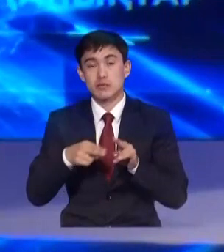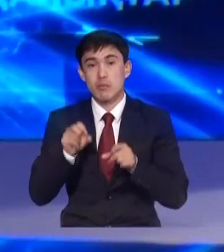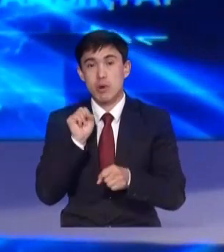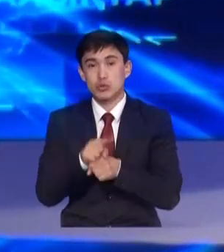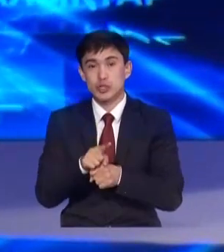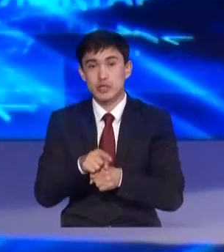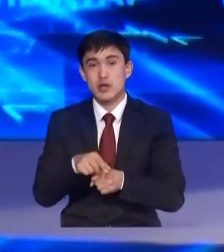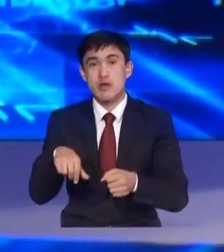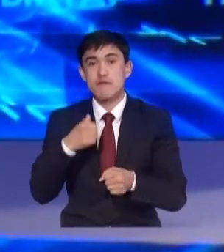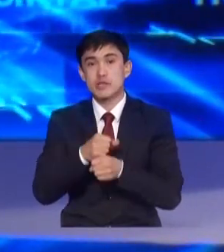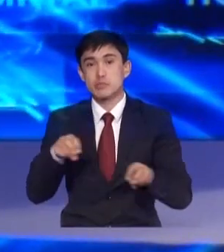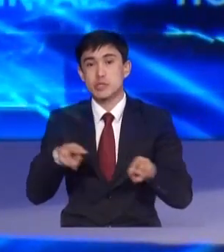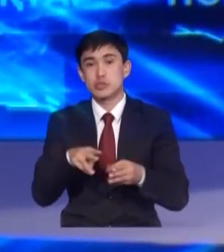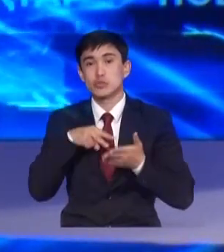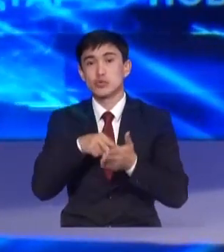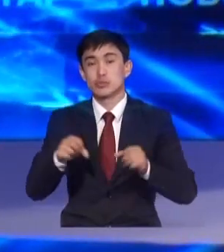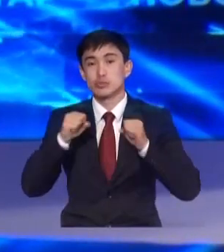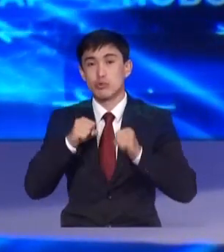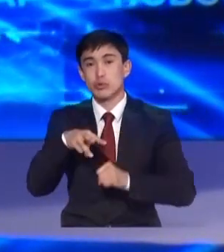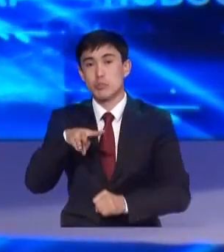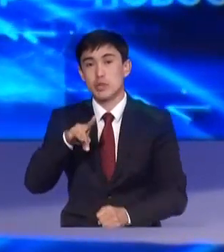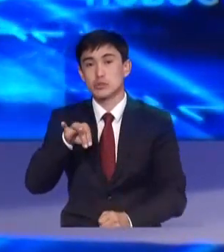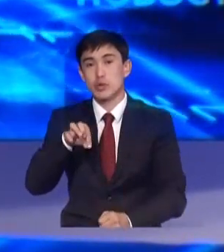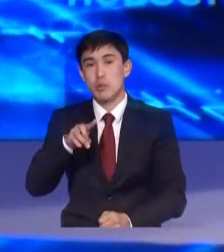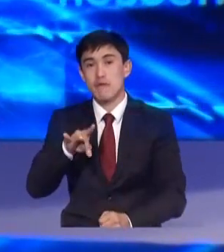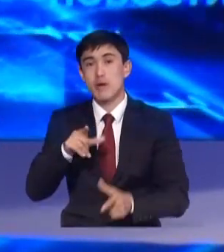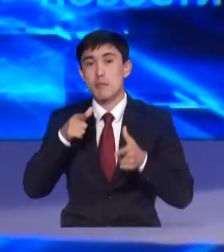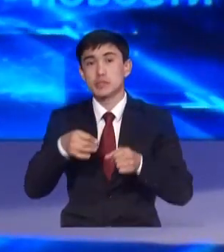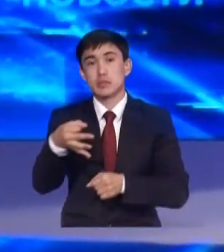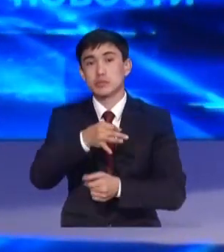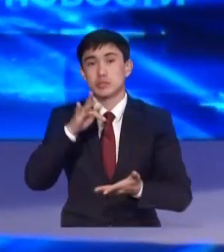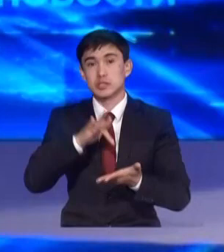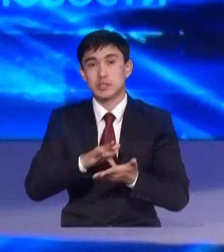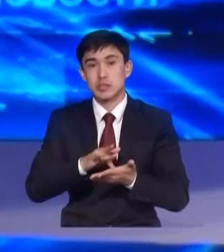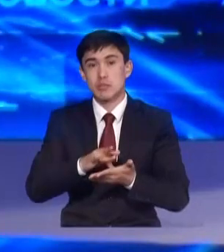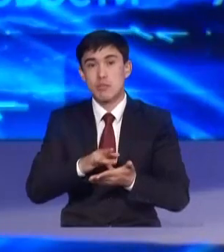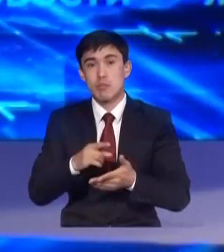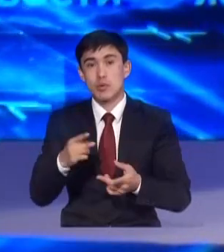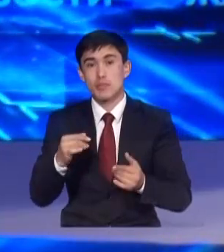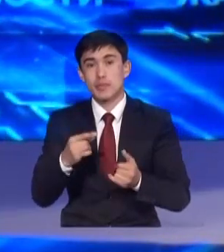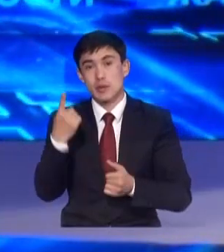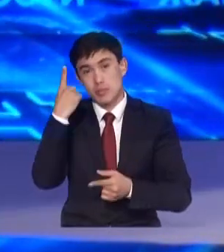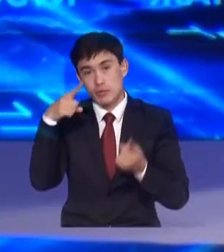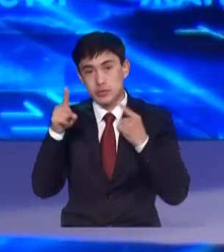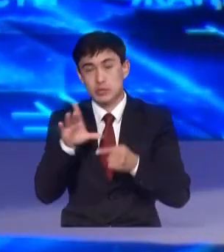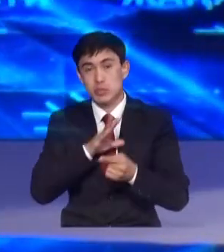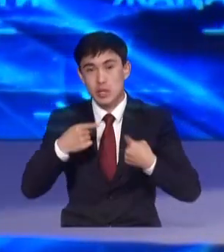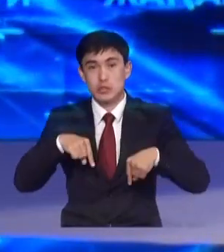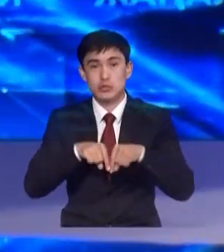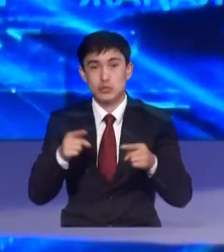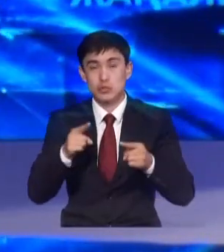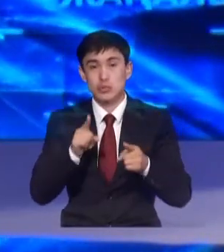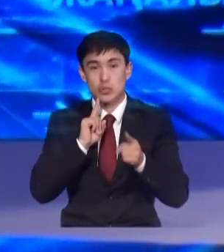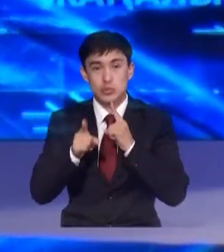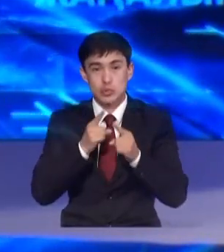данного поручения вице-министр туризма и спорта Мирас Тулебаев посетил областной центр. По его инициативе был организован